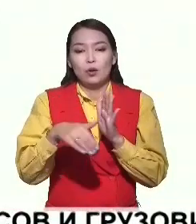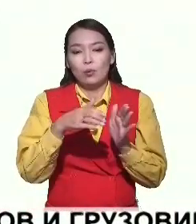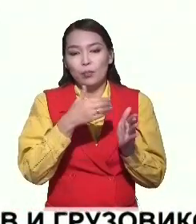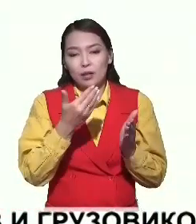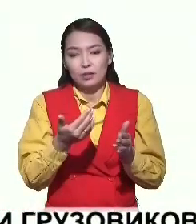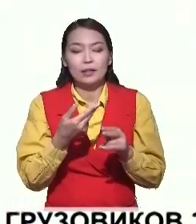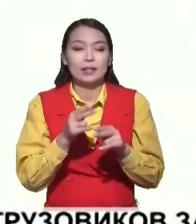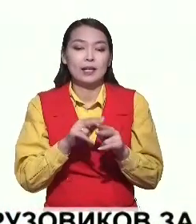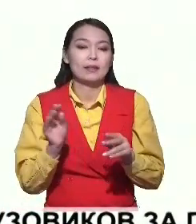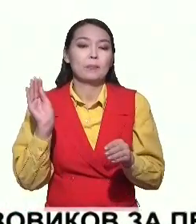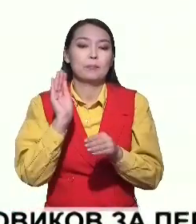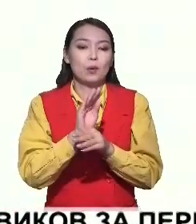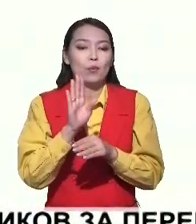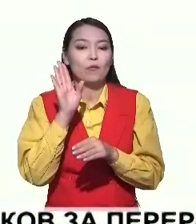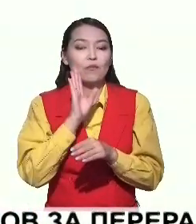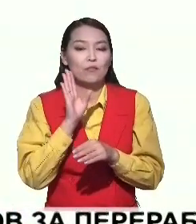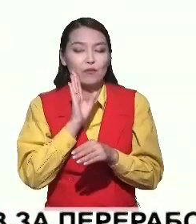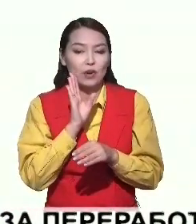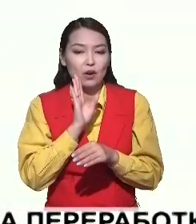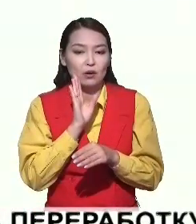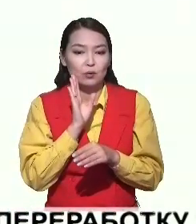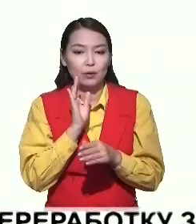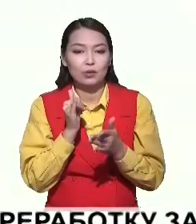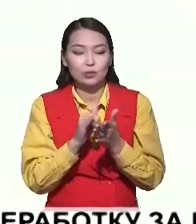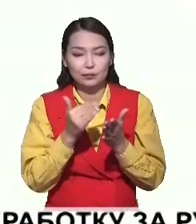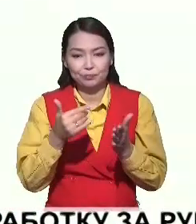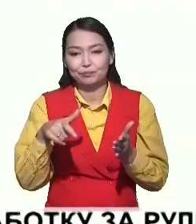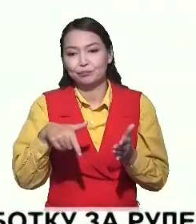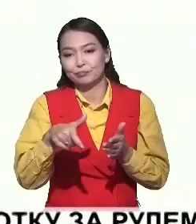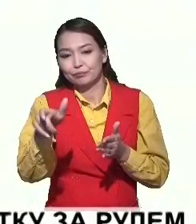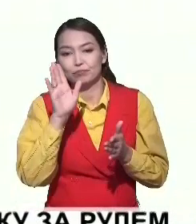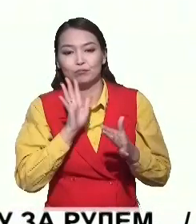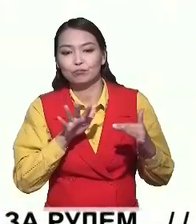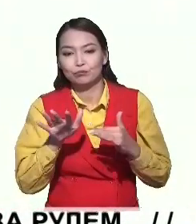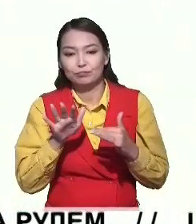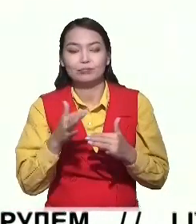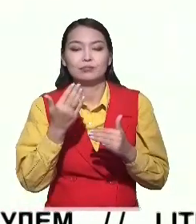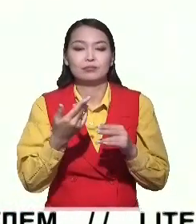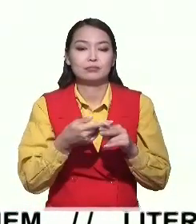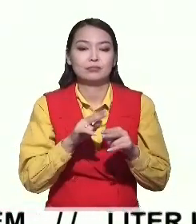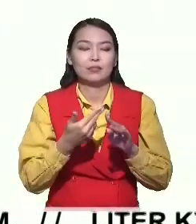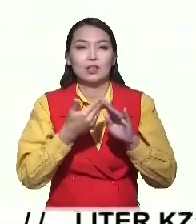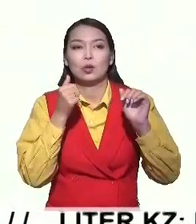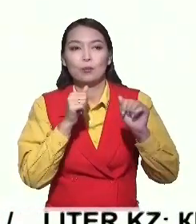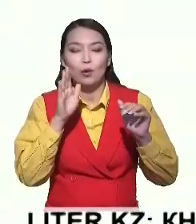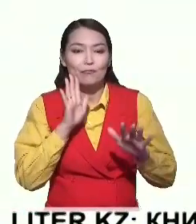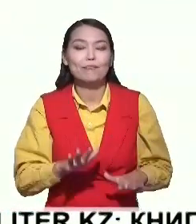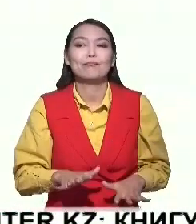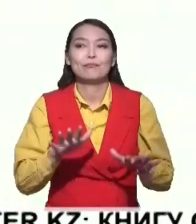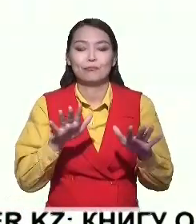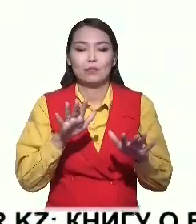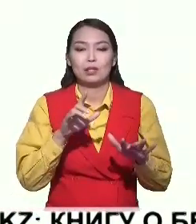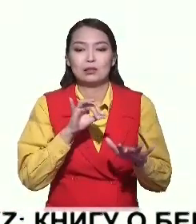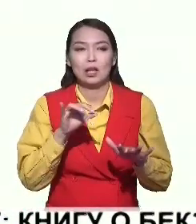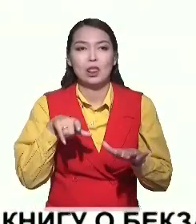установка дополнительных водопропускников на автомобильных дорог для предотвращения подмыва автомобильных дорог,